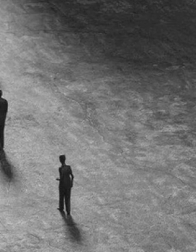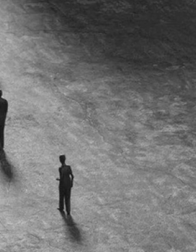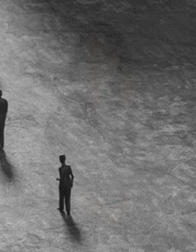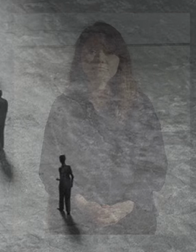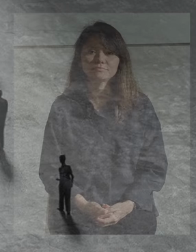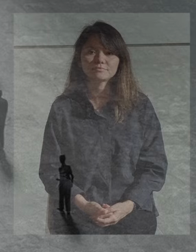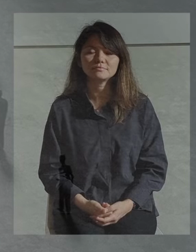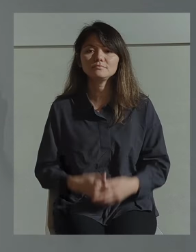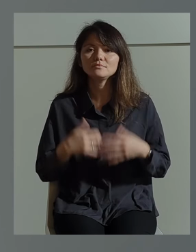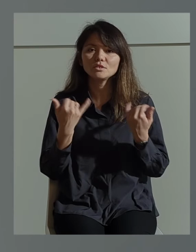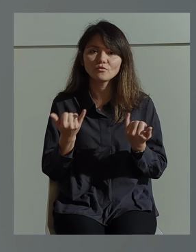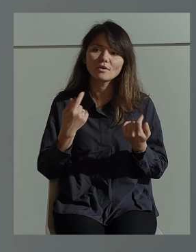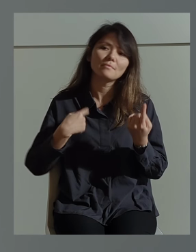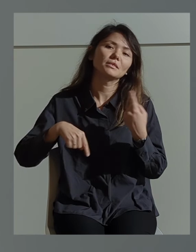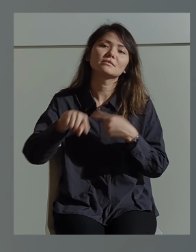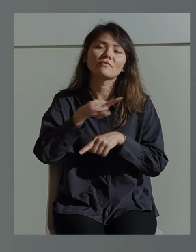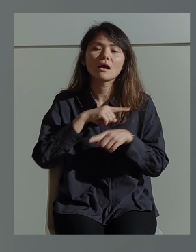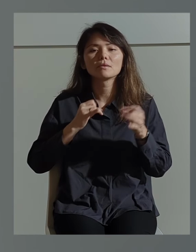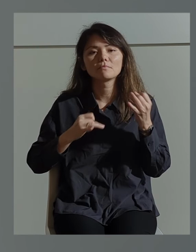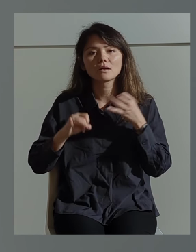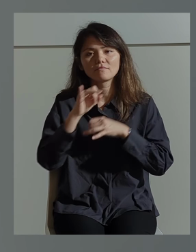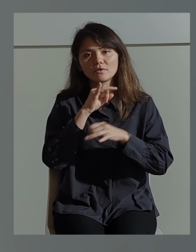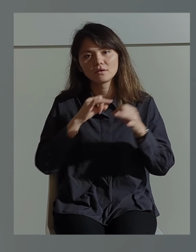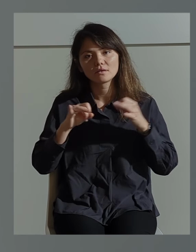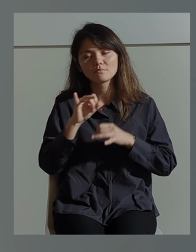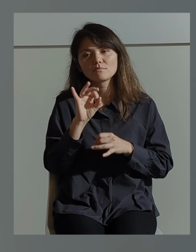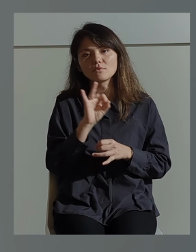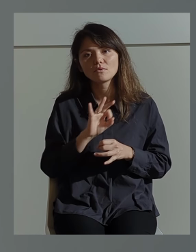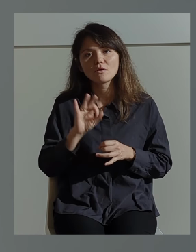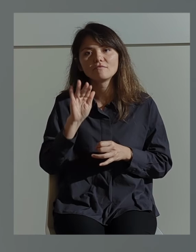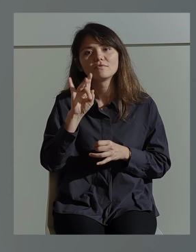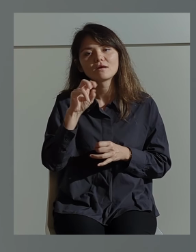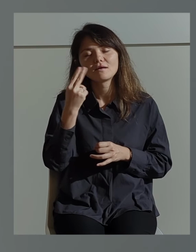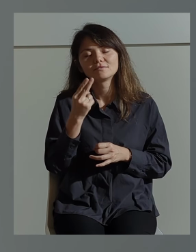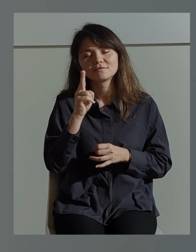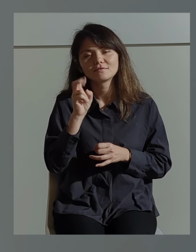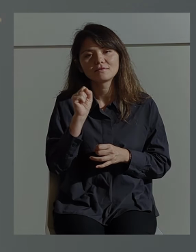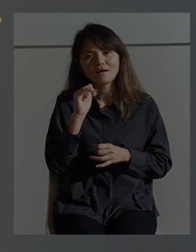а сегодня с вами поговорим про Франца